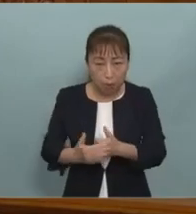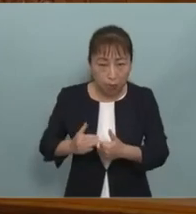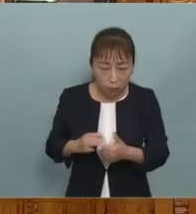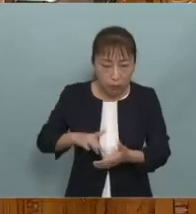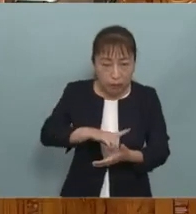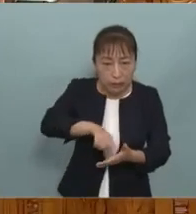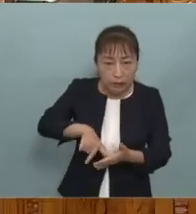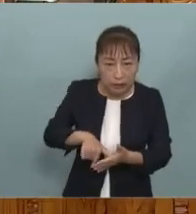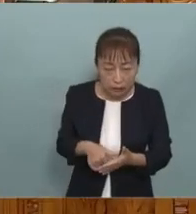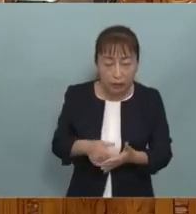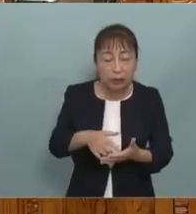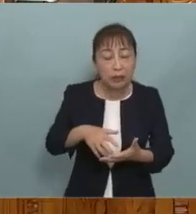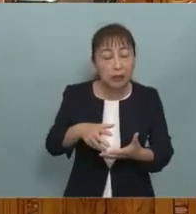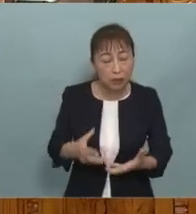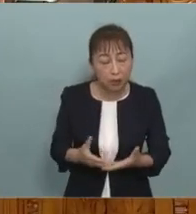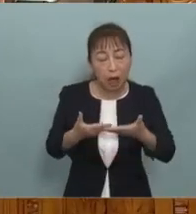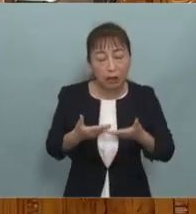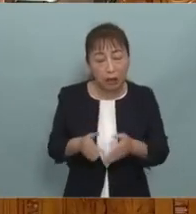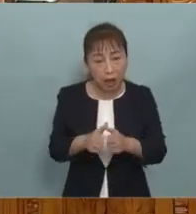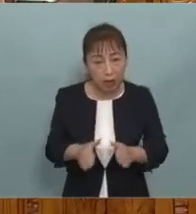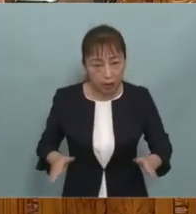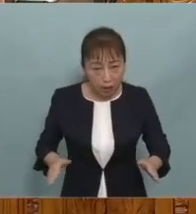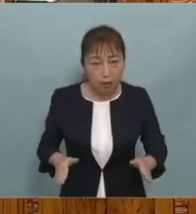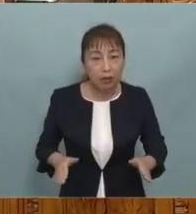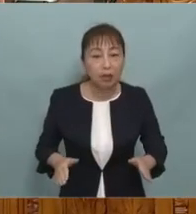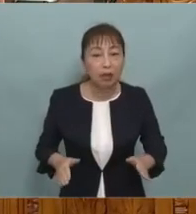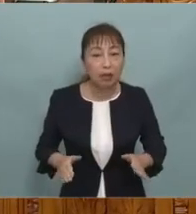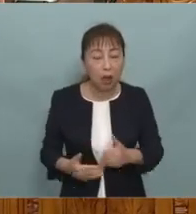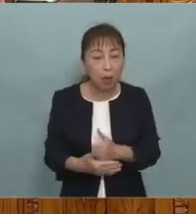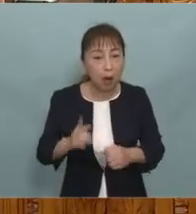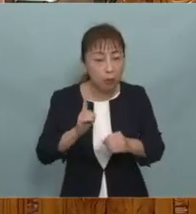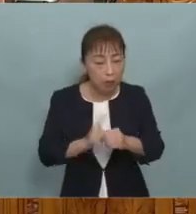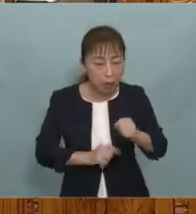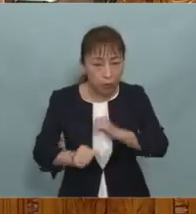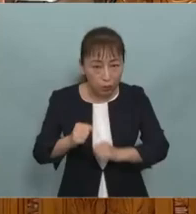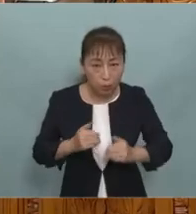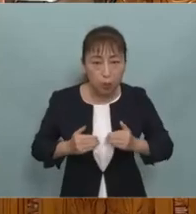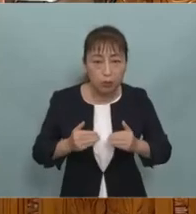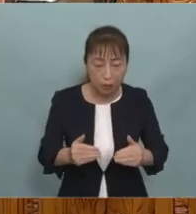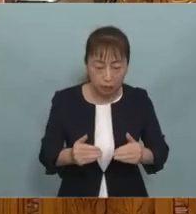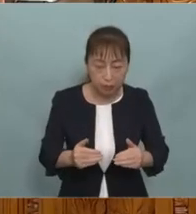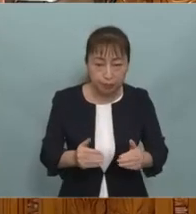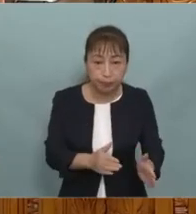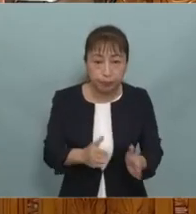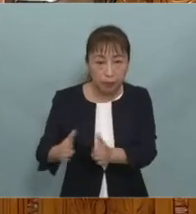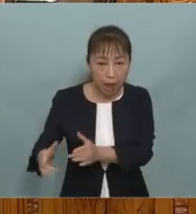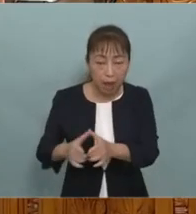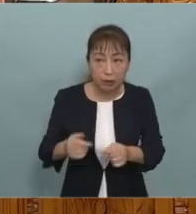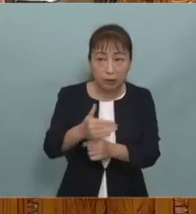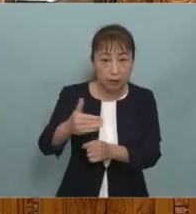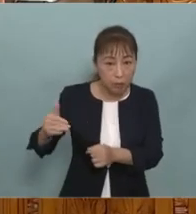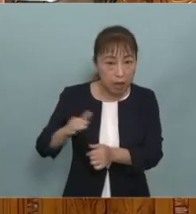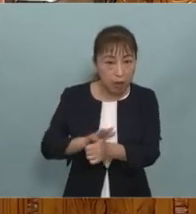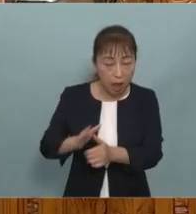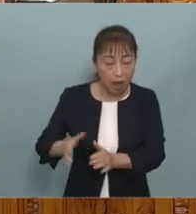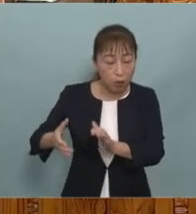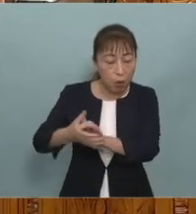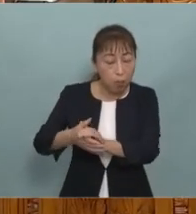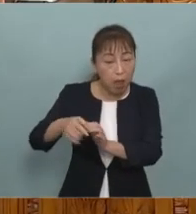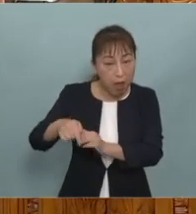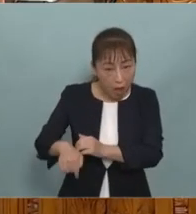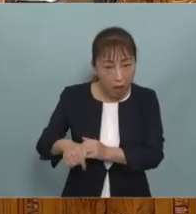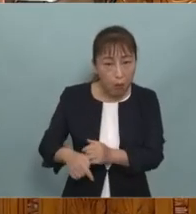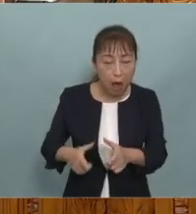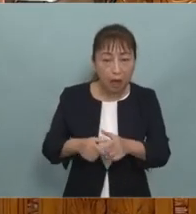安定を一層確保するための取り組みを主導してまります日米同盟は日本外交安全保障の